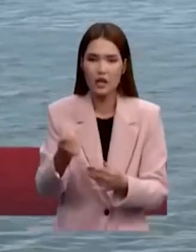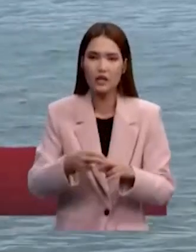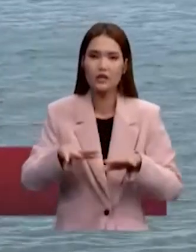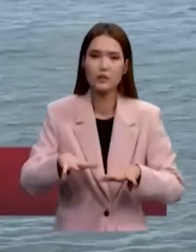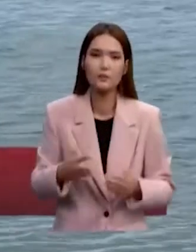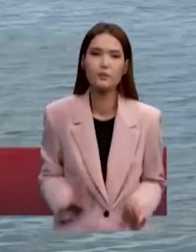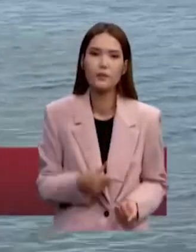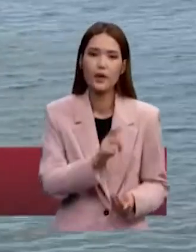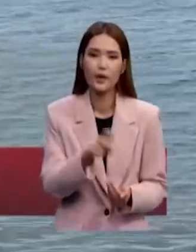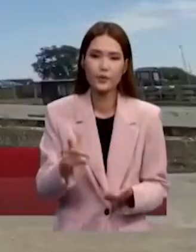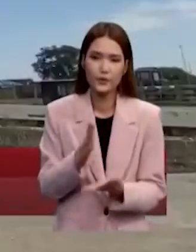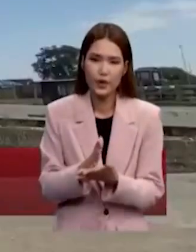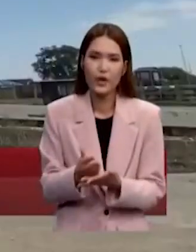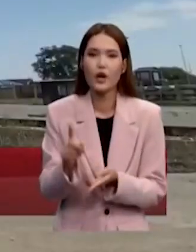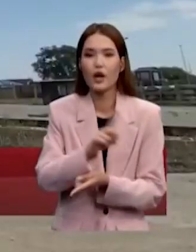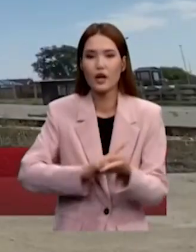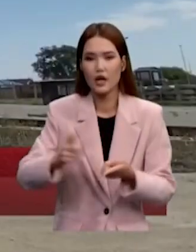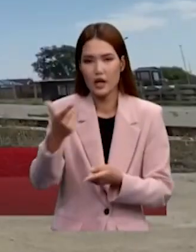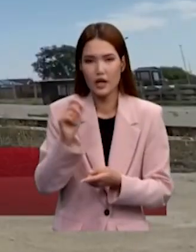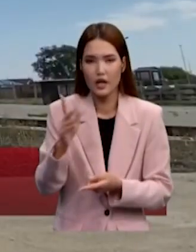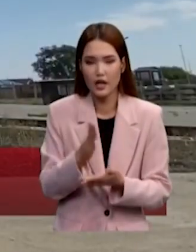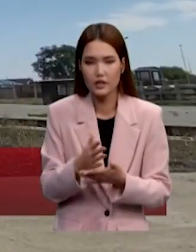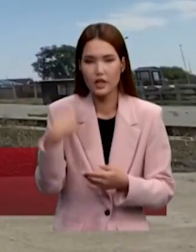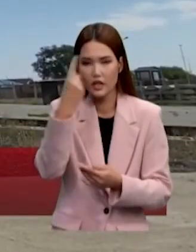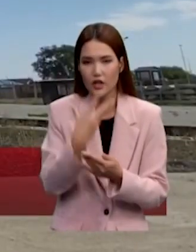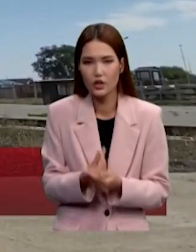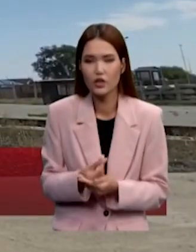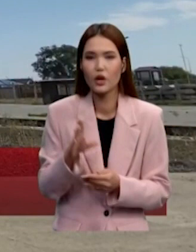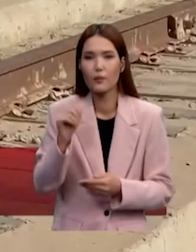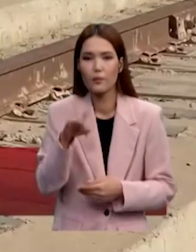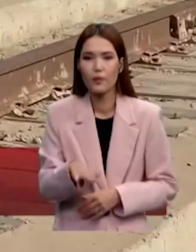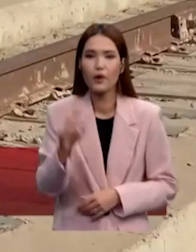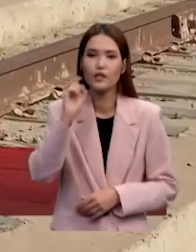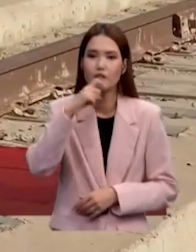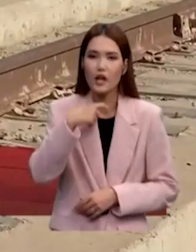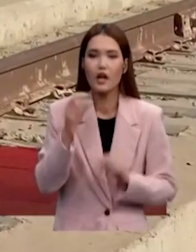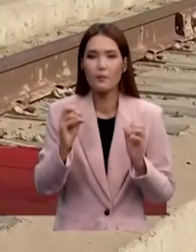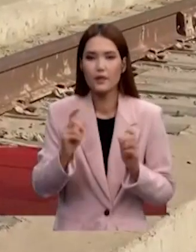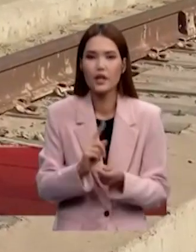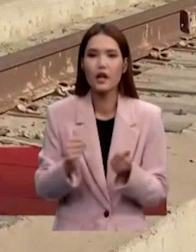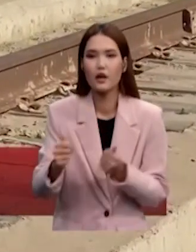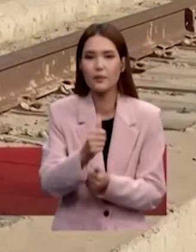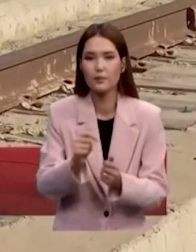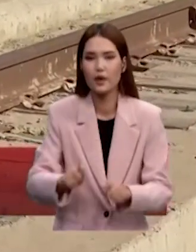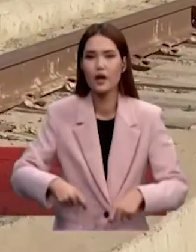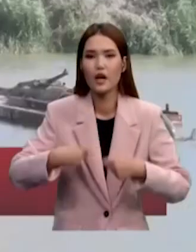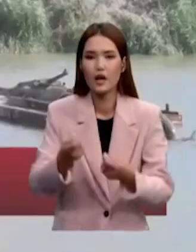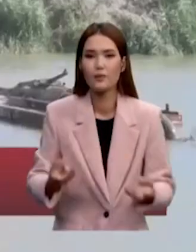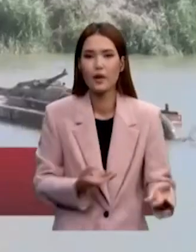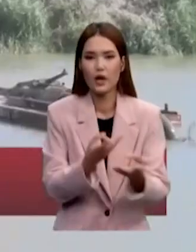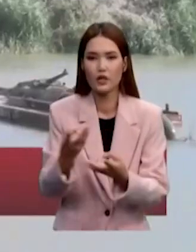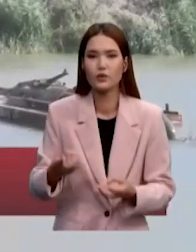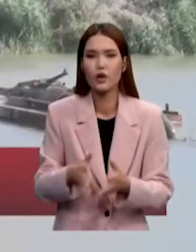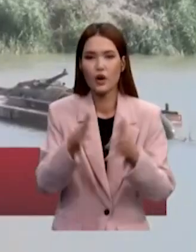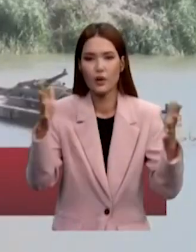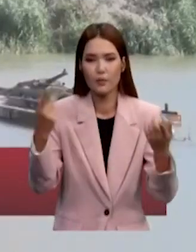полиэтилена, бутадиена и переработке газа. Речной порт помог бы сэкономить время и средства на перевозке необходимого крупногабаритного оборудования